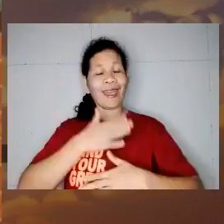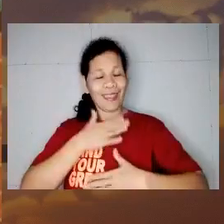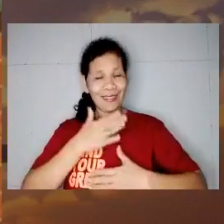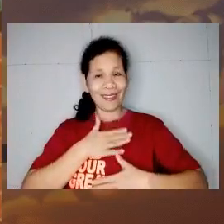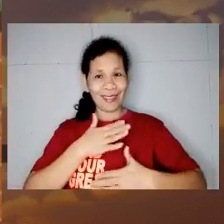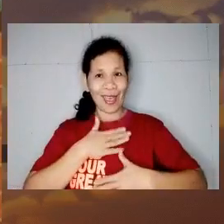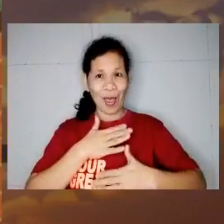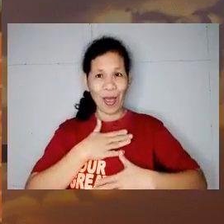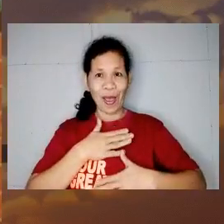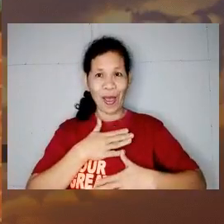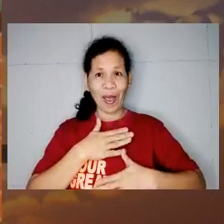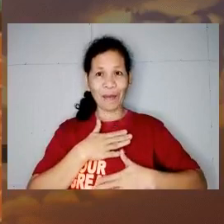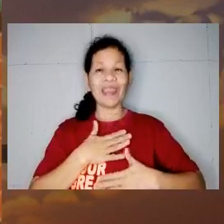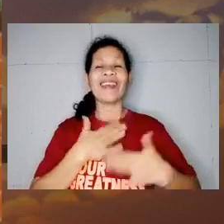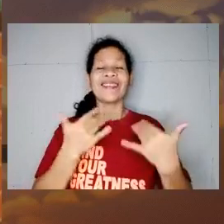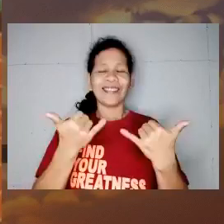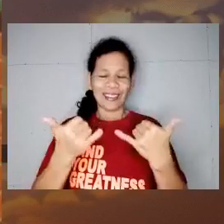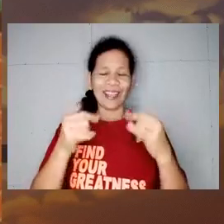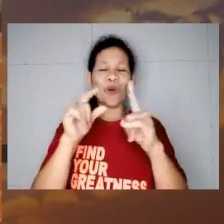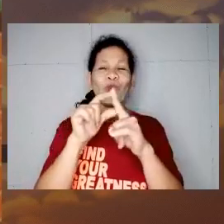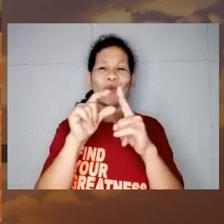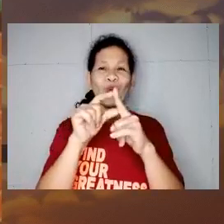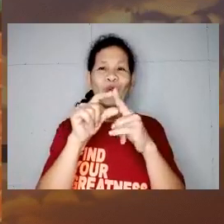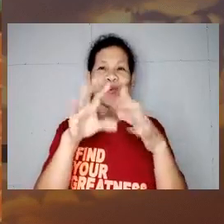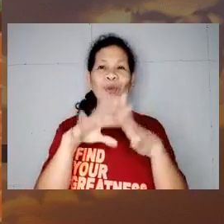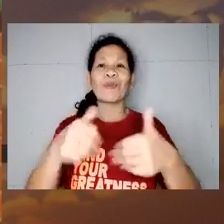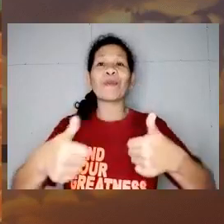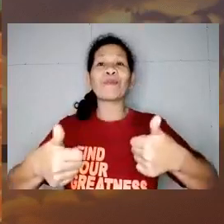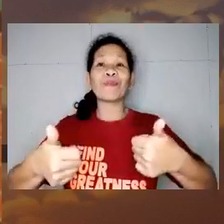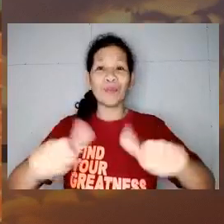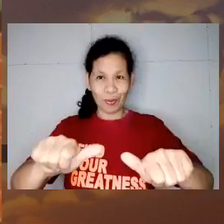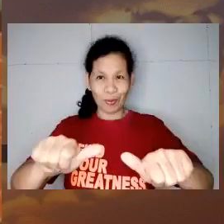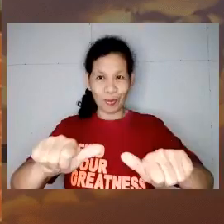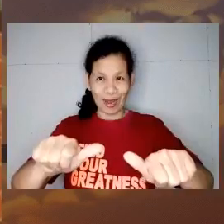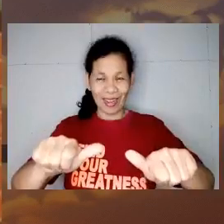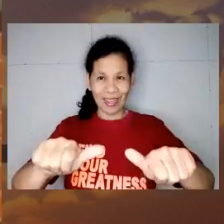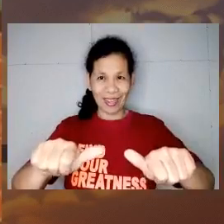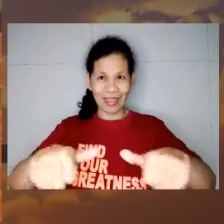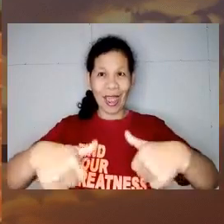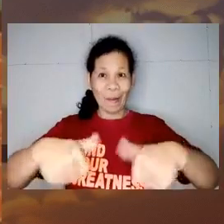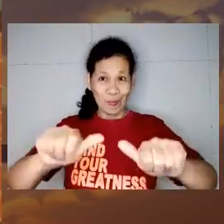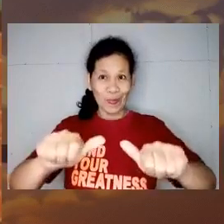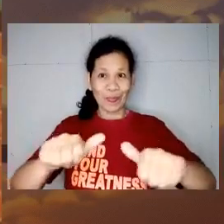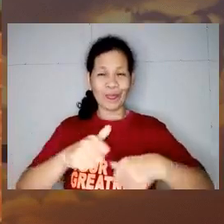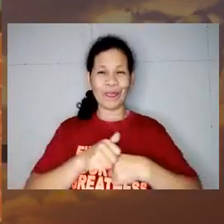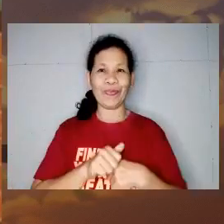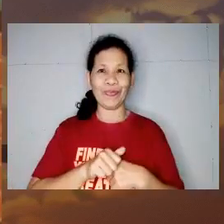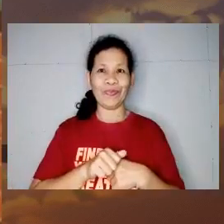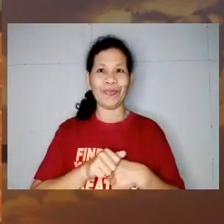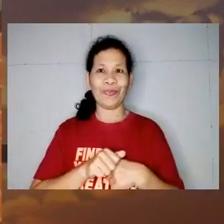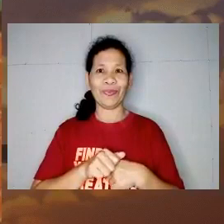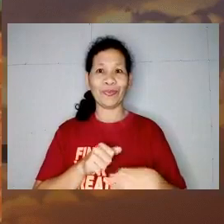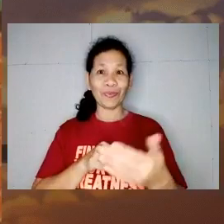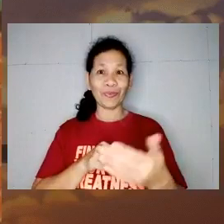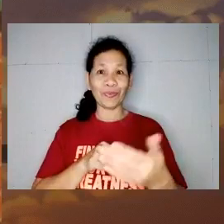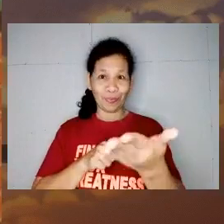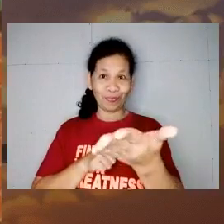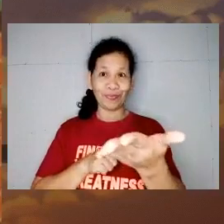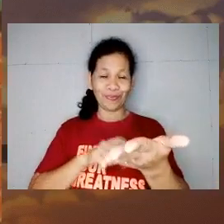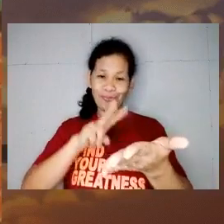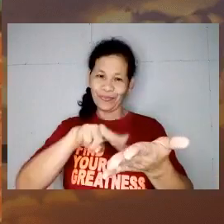tayo. So dito, sa aking pagbabasa, nung nabasa ko ito some time